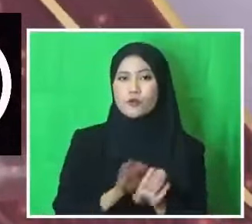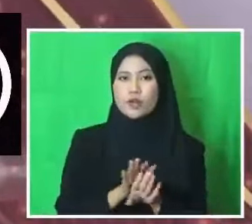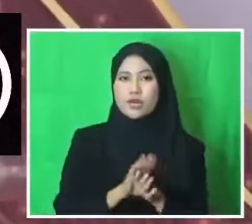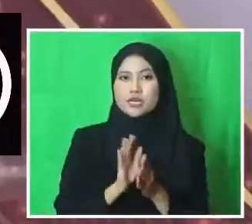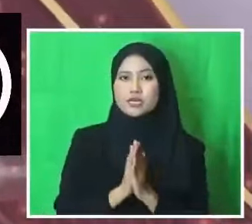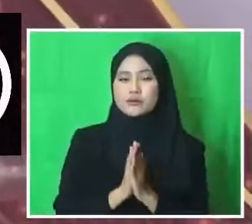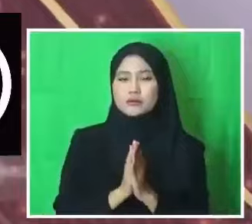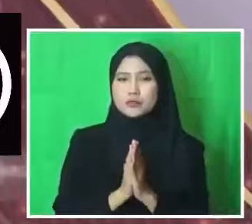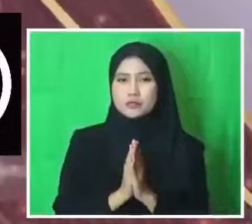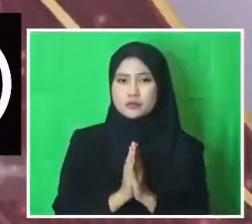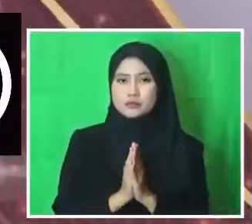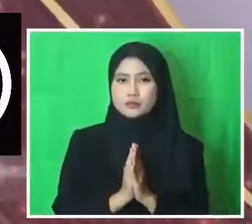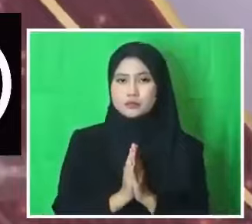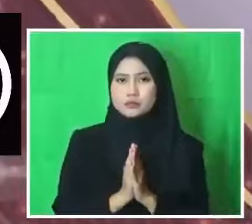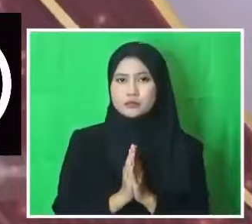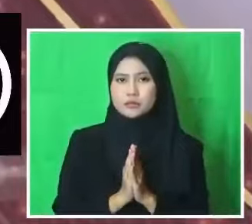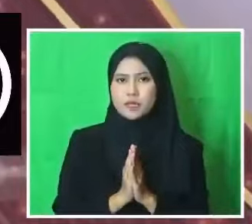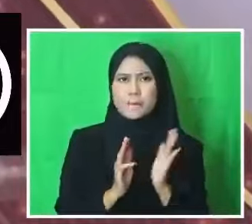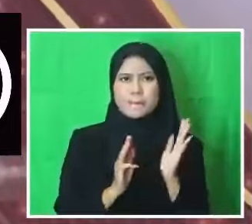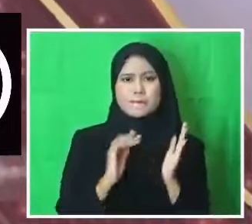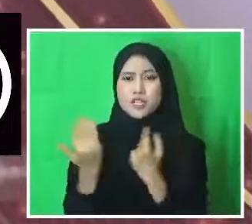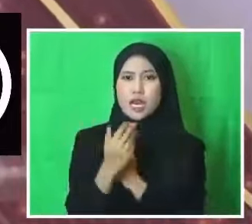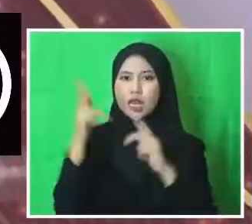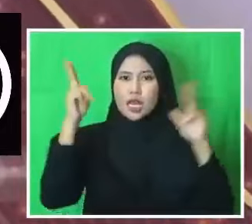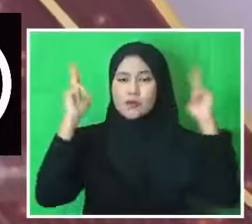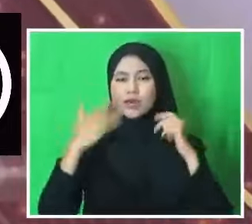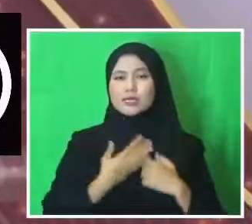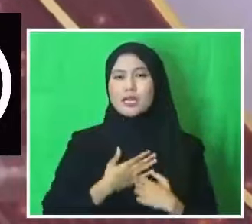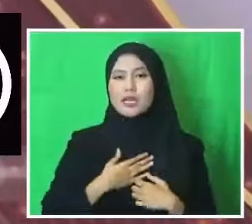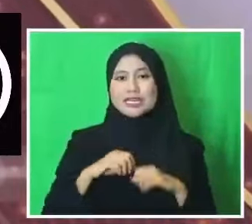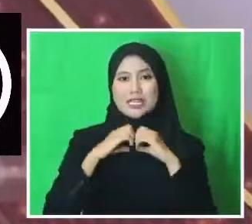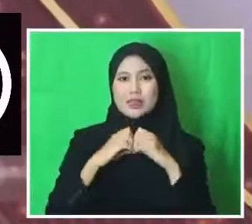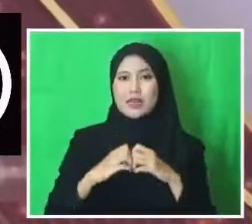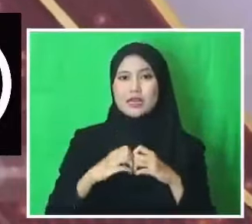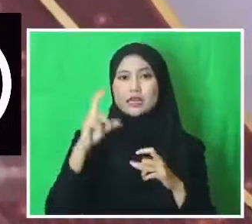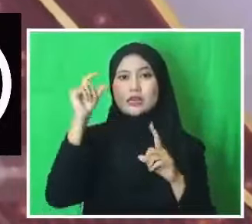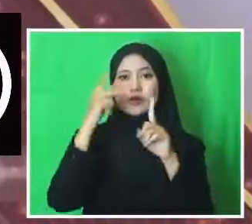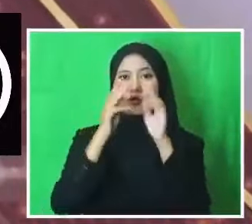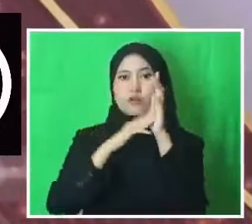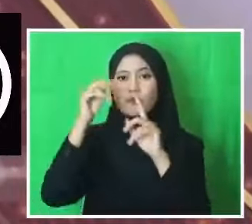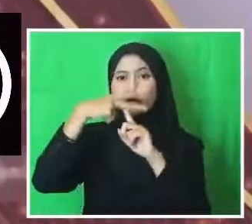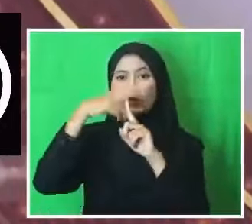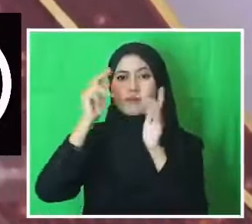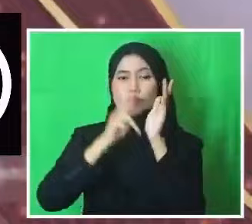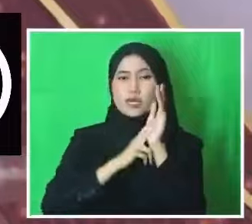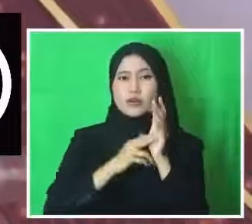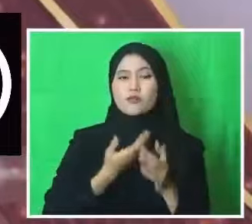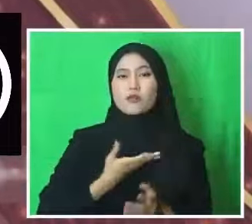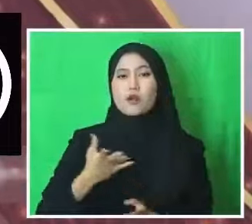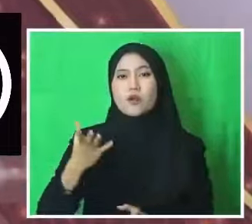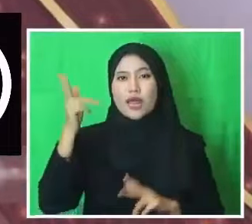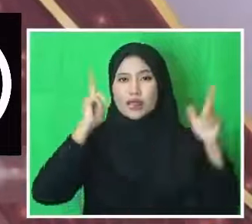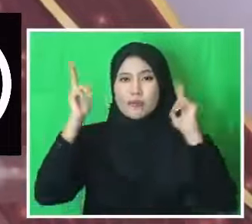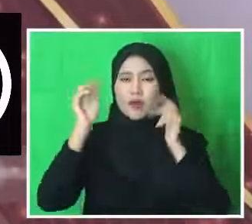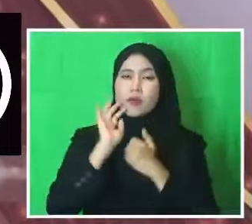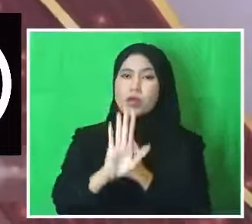wabarakatuh kebajikan masyarakat NTB yang kami cintai romiin akan mengikhtiarkan NTB yang